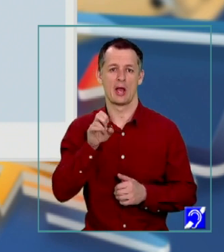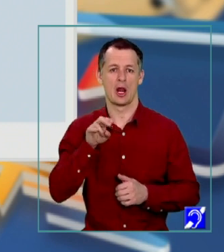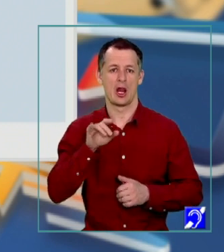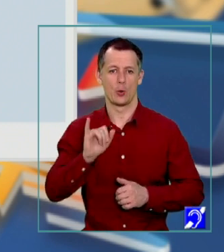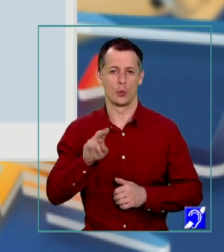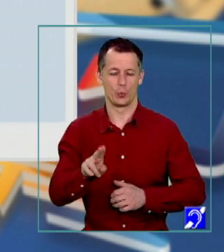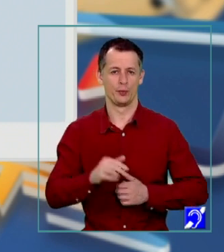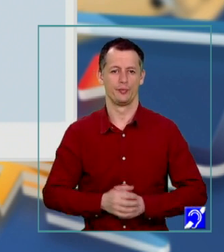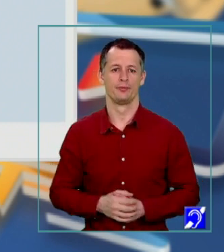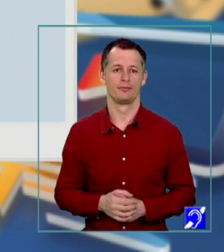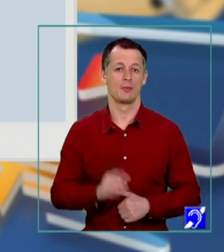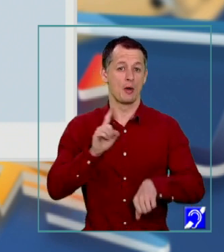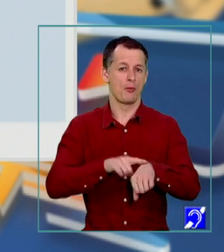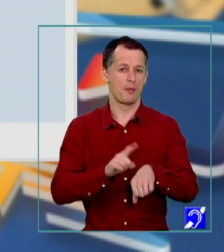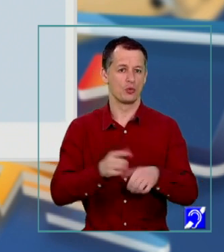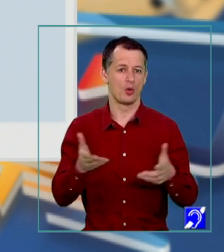care